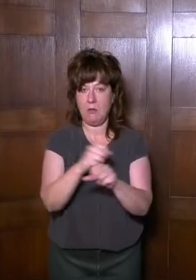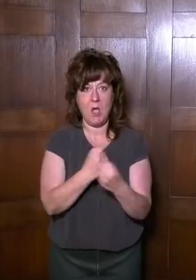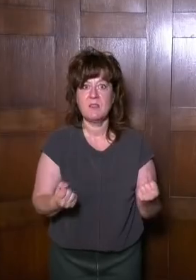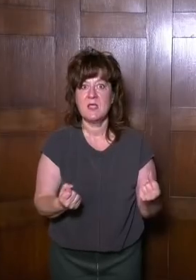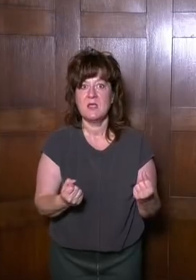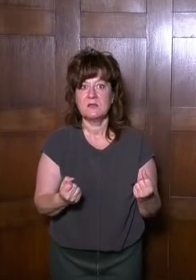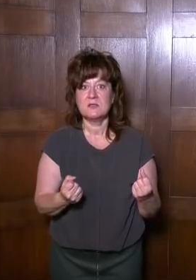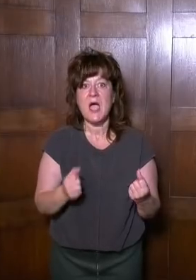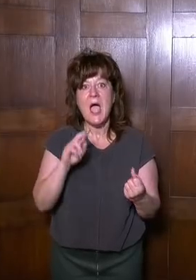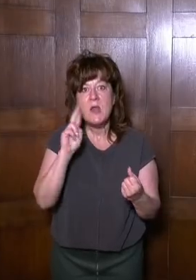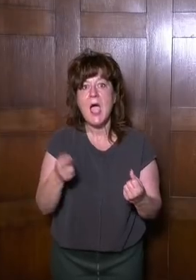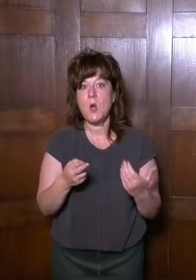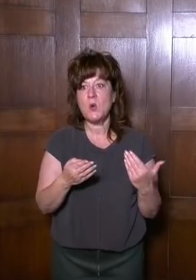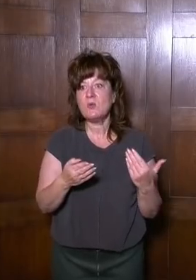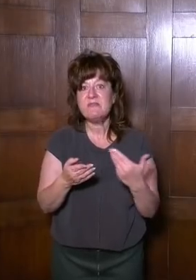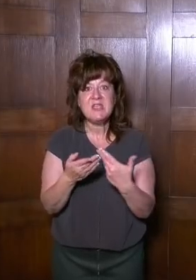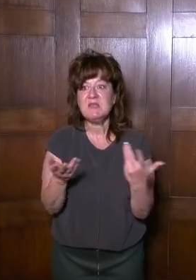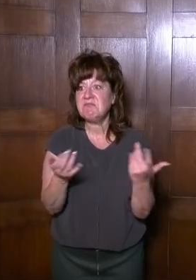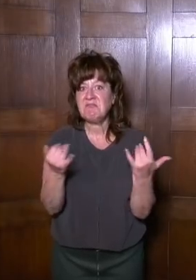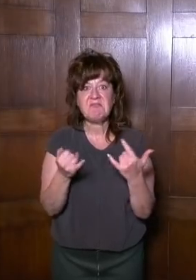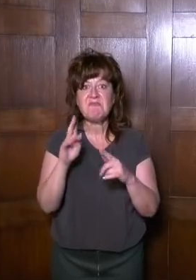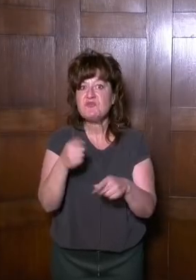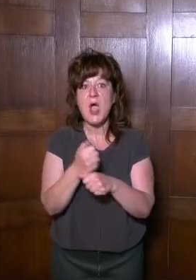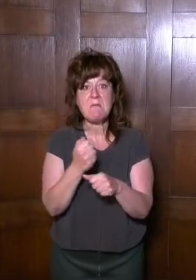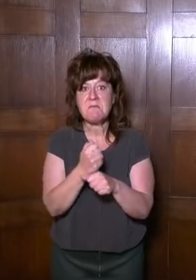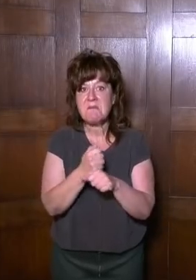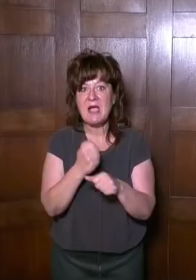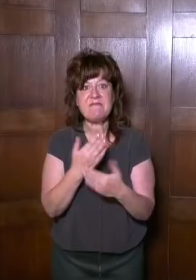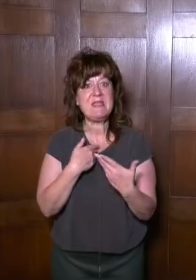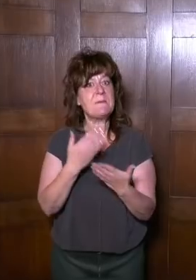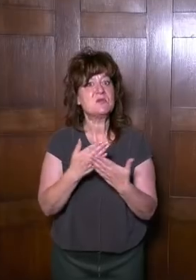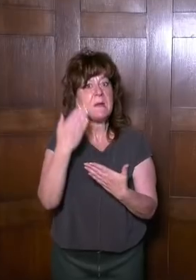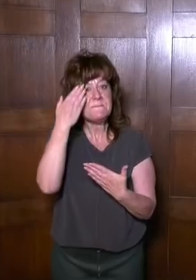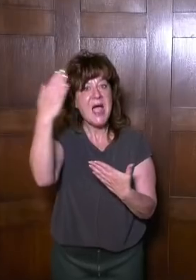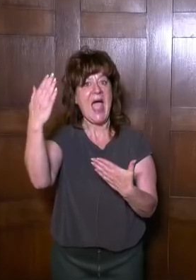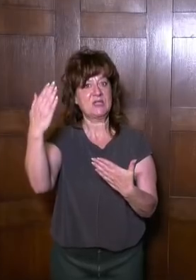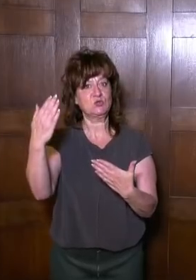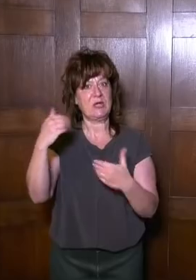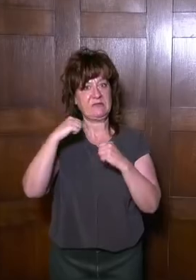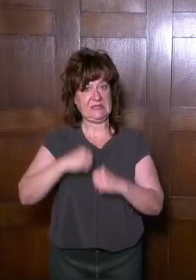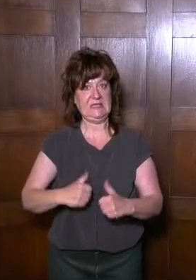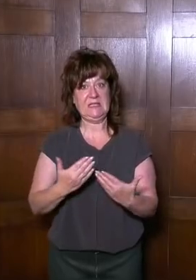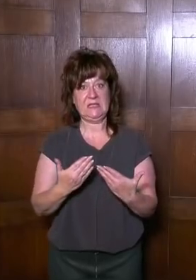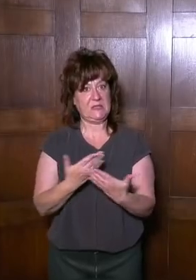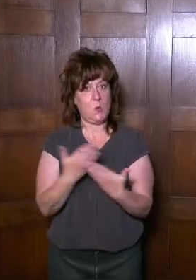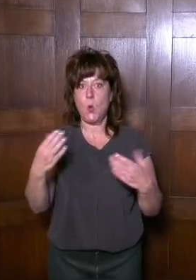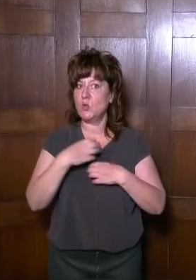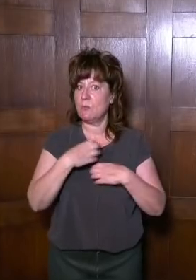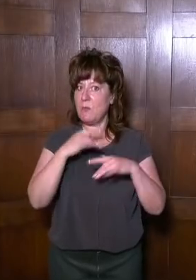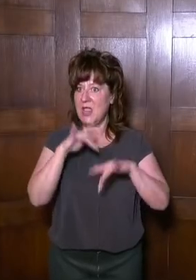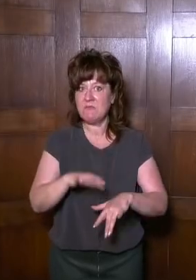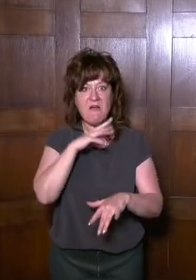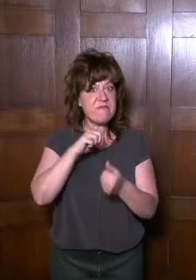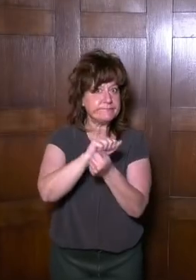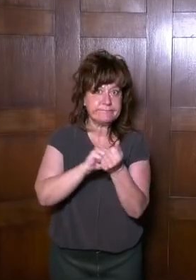Stand-by-Belegung offensichtlich noch überhaupt nicht vorhanden war, was man sonst so als Bereitschaftsdienst kennt, dass es da sehr große Probleme und Reibungspunkte